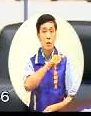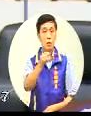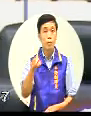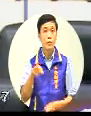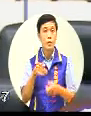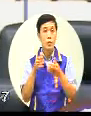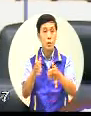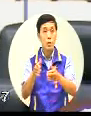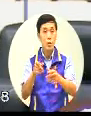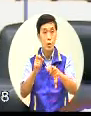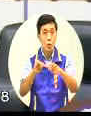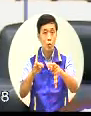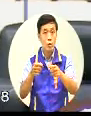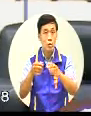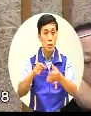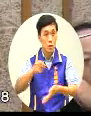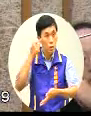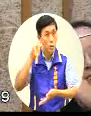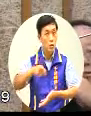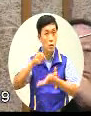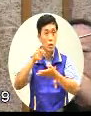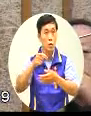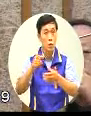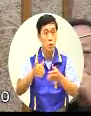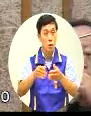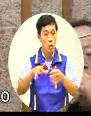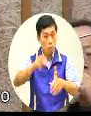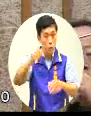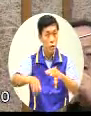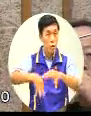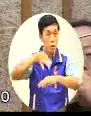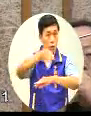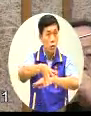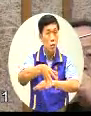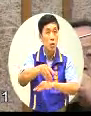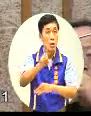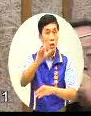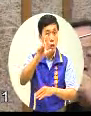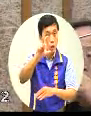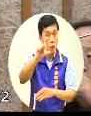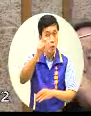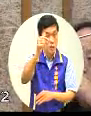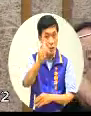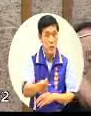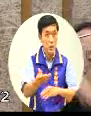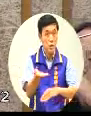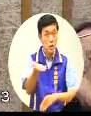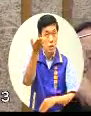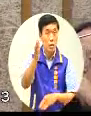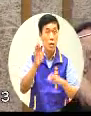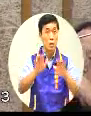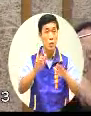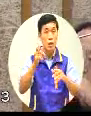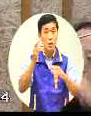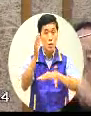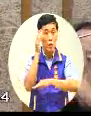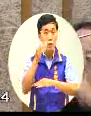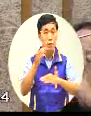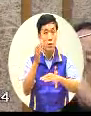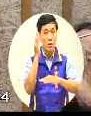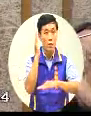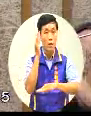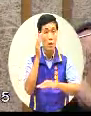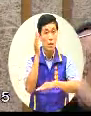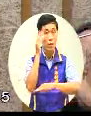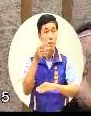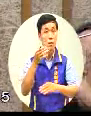规划公司他的建议，初步至少要投入60亿以上的资金。 60亿以上。 那依照政府目前的财政情形，